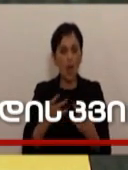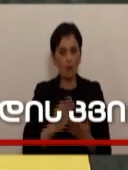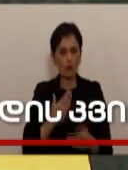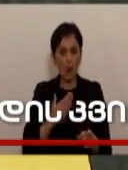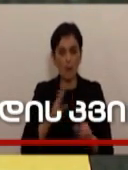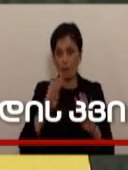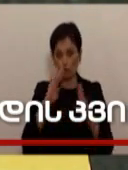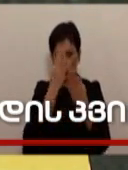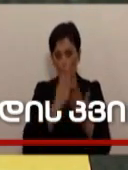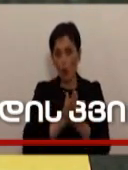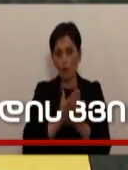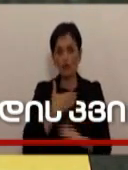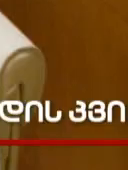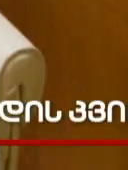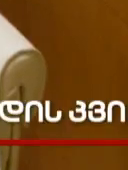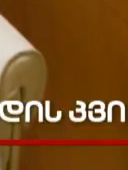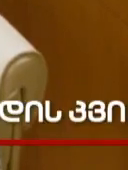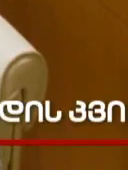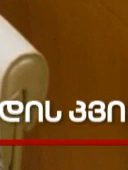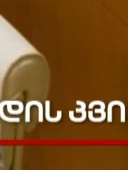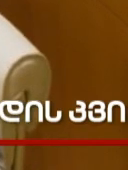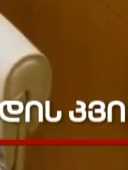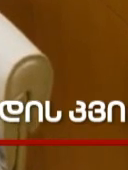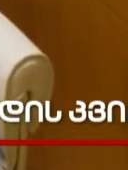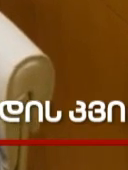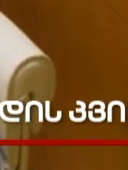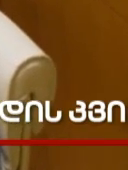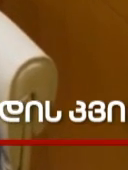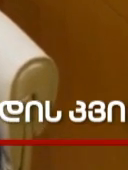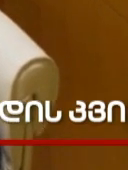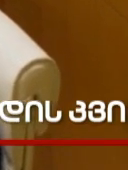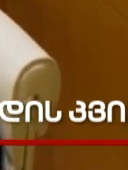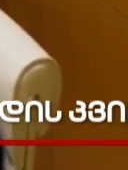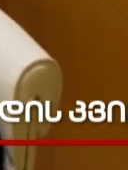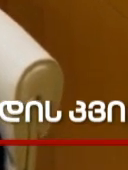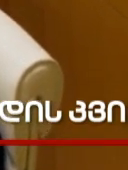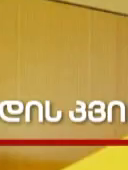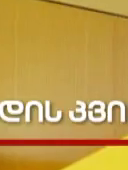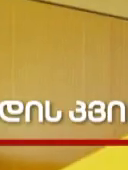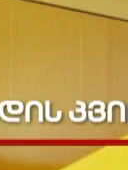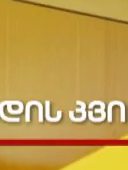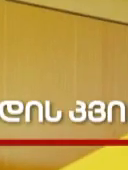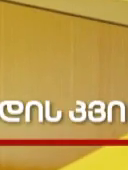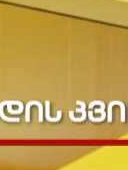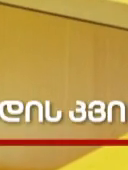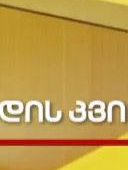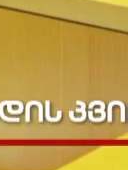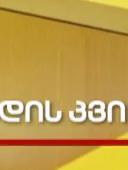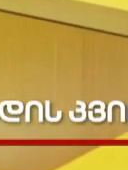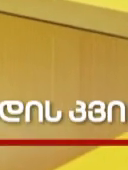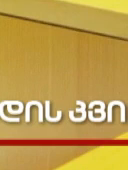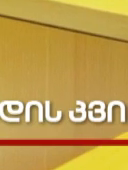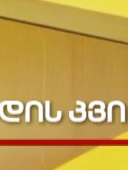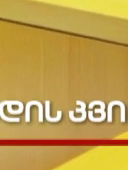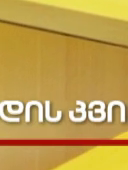არის მტრობა ჩვენი ქვეყნის ეროვნული ინტერესების. Interpelațiis cesit dasmul ert-ert mtavar kitkhvaze Irakli